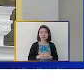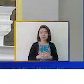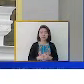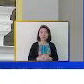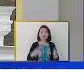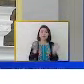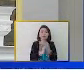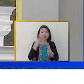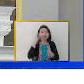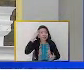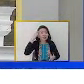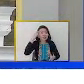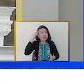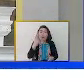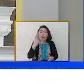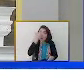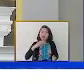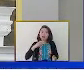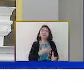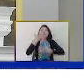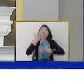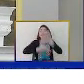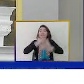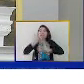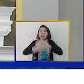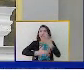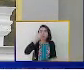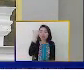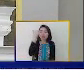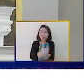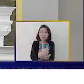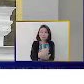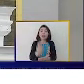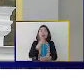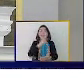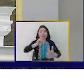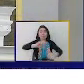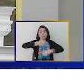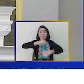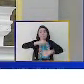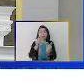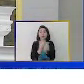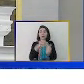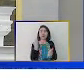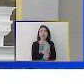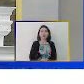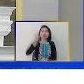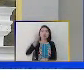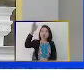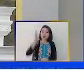That's the reason why we shout amen. That's the reason why we are proud of our God. That's the reason why we